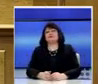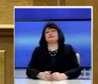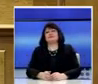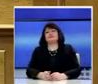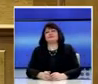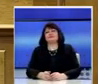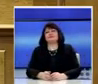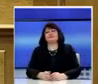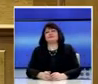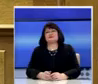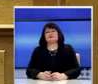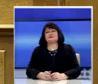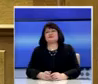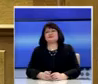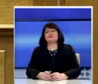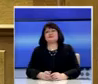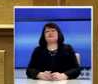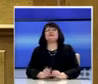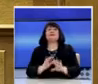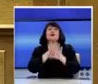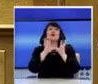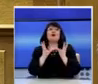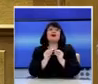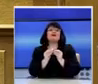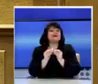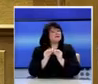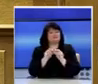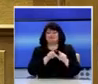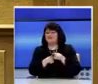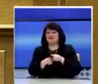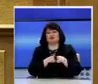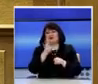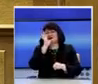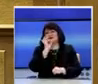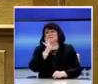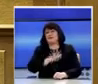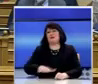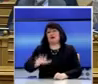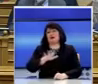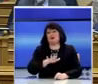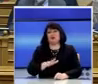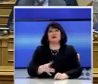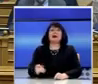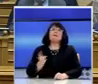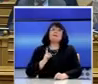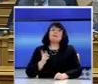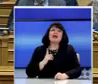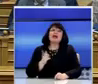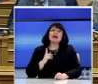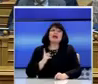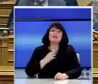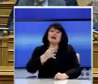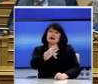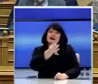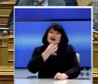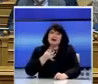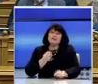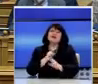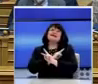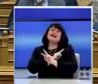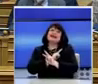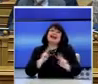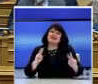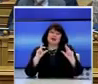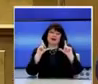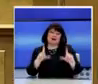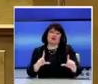Αυτά όμως, κύριε Μητσοτάκη, είναι εκτός πραγματικότητας. Θα περίμενα λοιπόν να βγείτε να δώσετε μια ξεκάθαρη